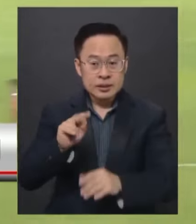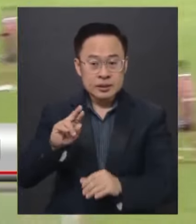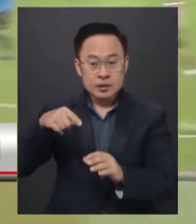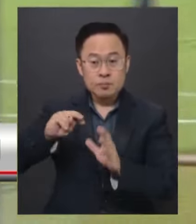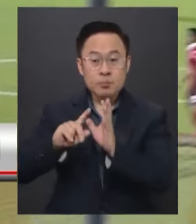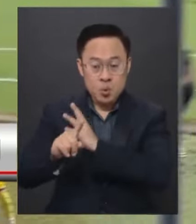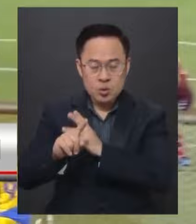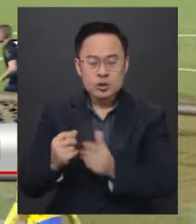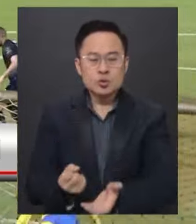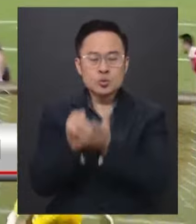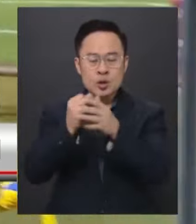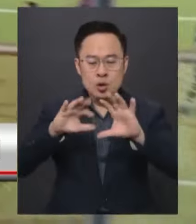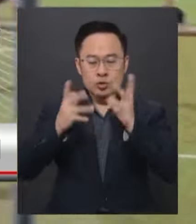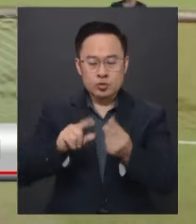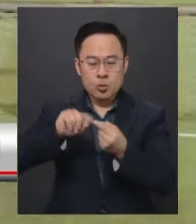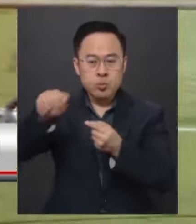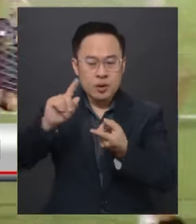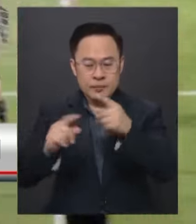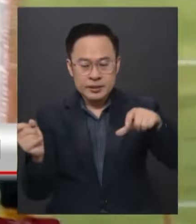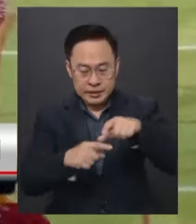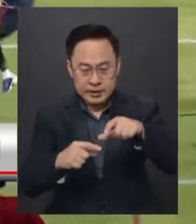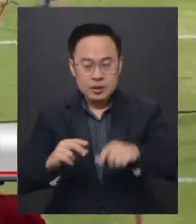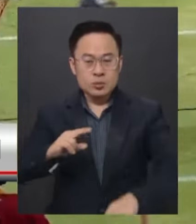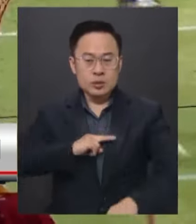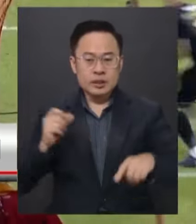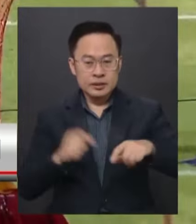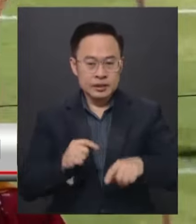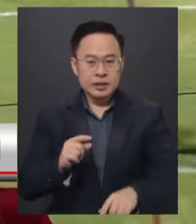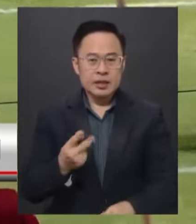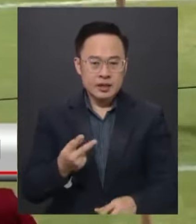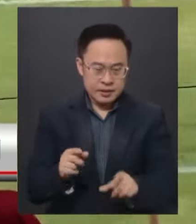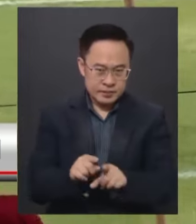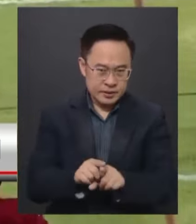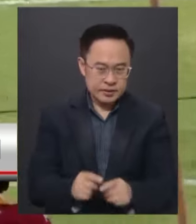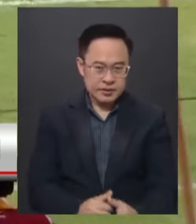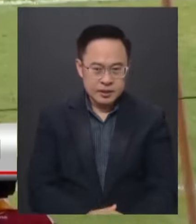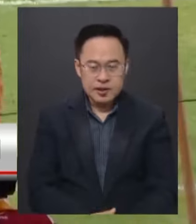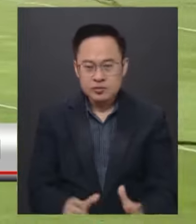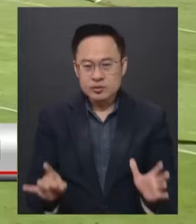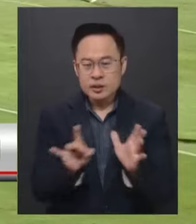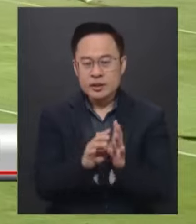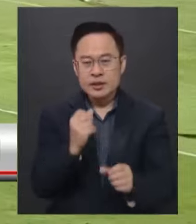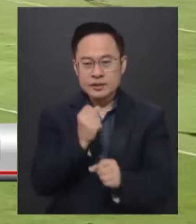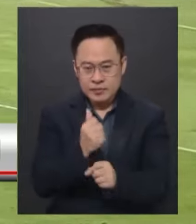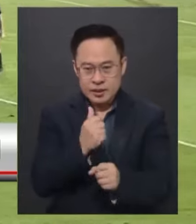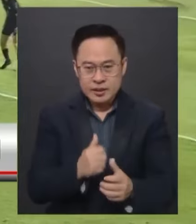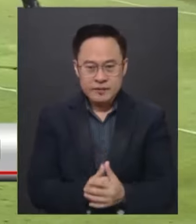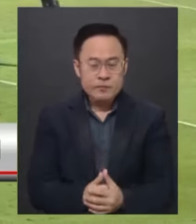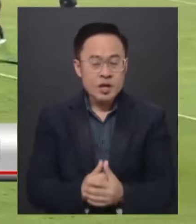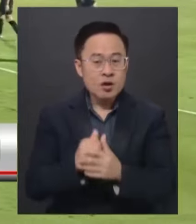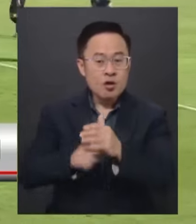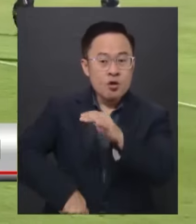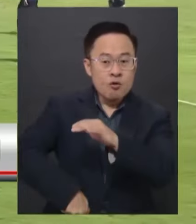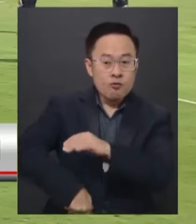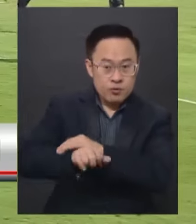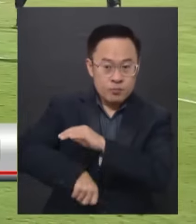แอสซิสต์1นะฮะแล้วหลังเสื้อเขาสกรีนเท่มากนะเขาสกรีนว่าเจบัปเป ้นี ่คือไทยลีกปีนี้เนี่ยสามารถสกรี